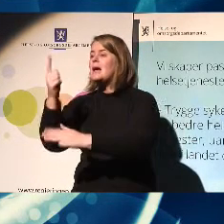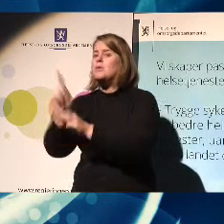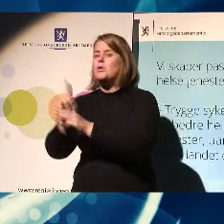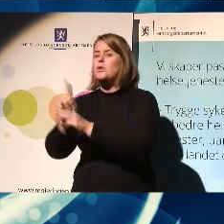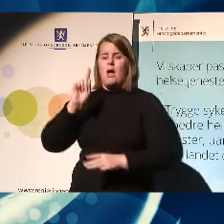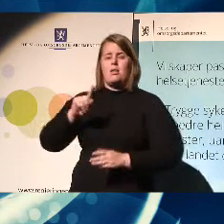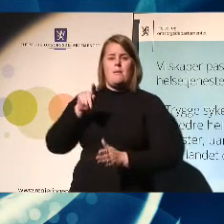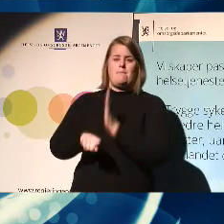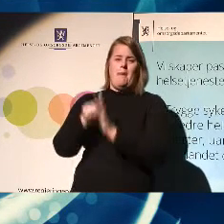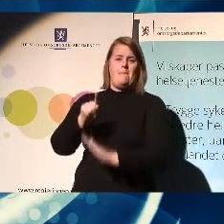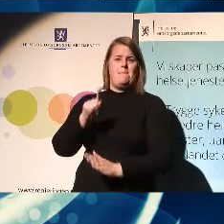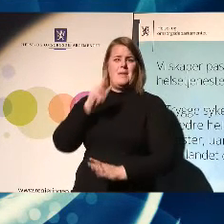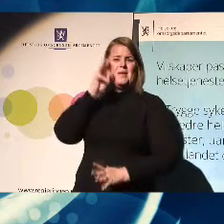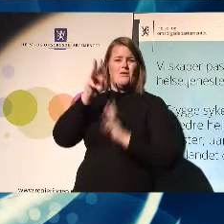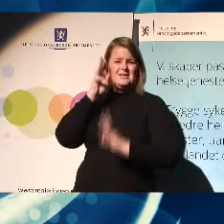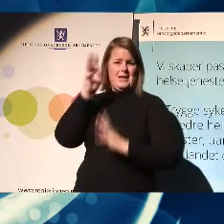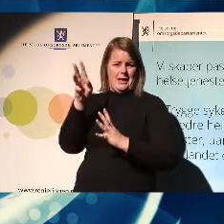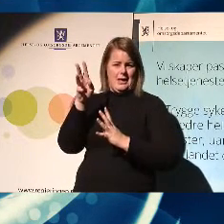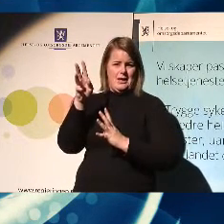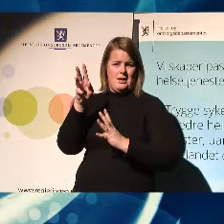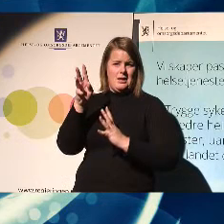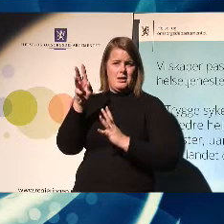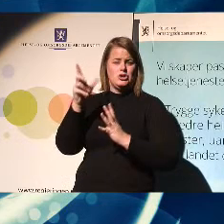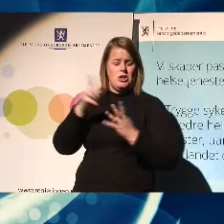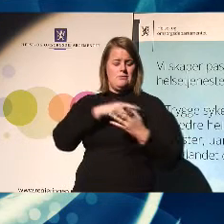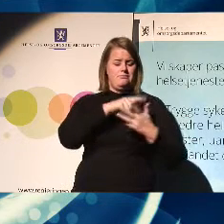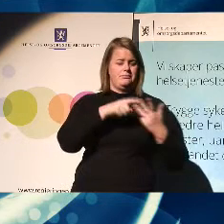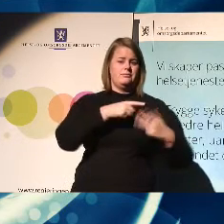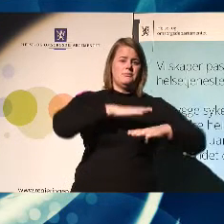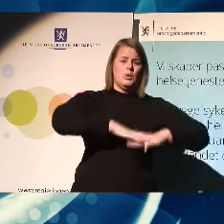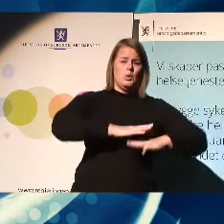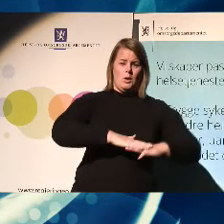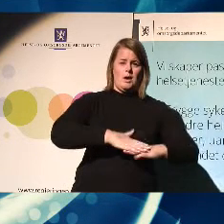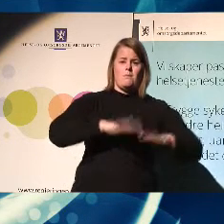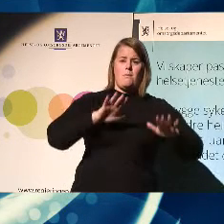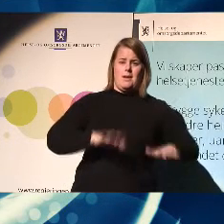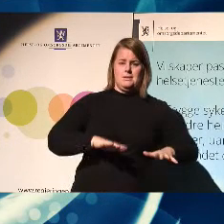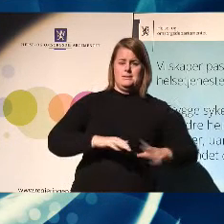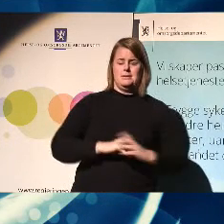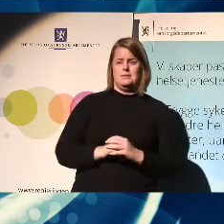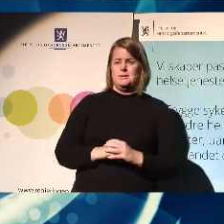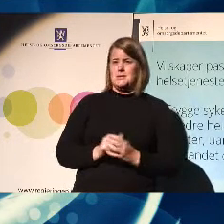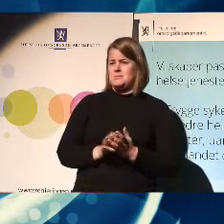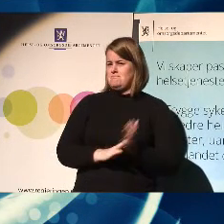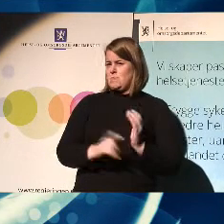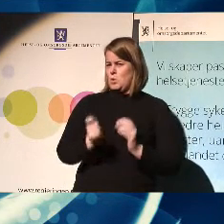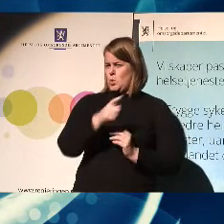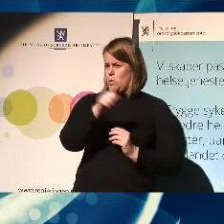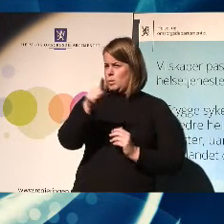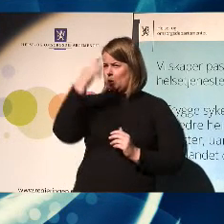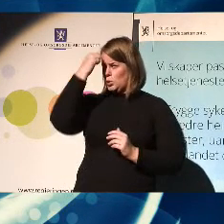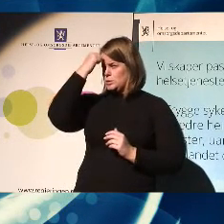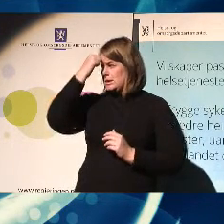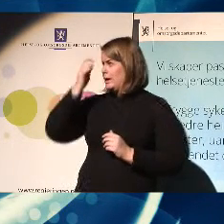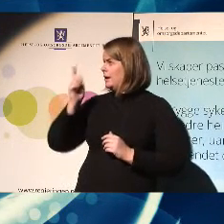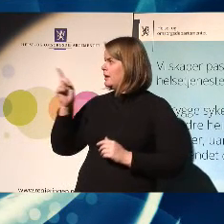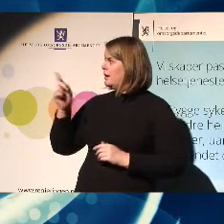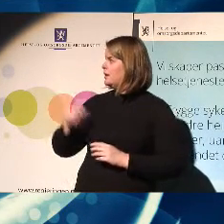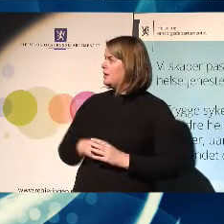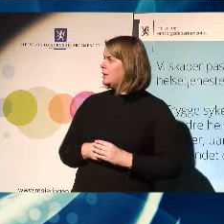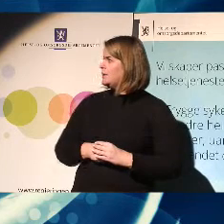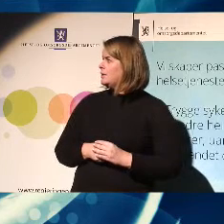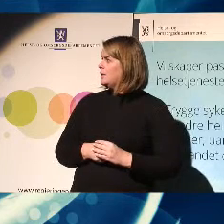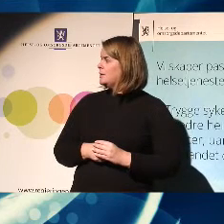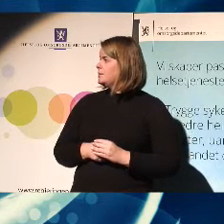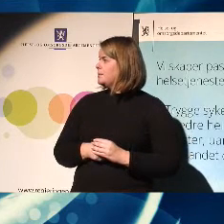ha grunnlaget på plass. Og noen husker sånn som dette.